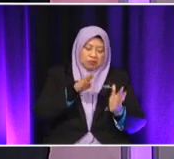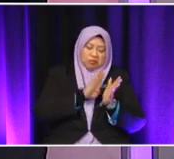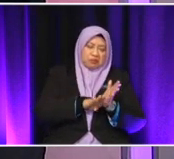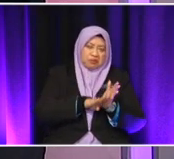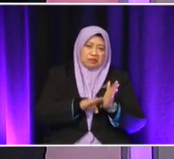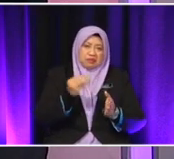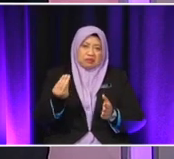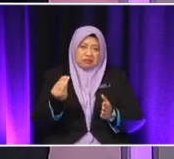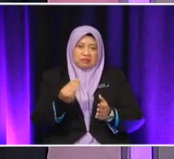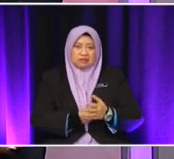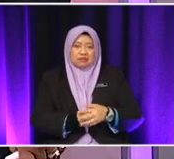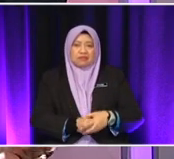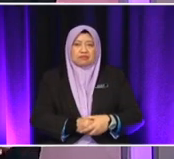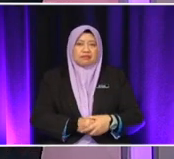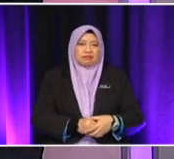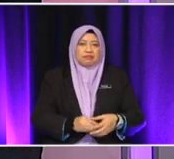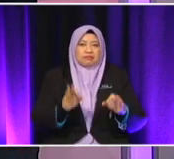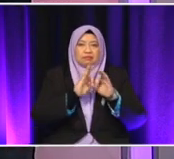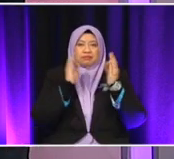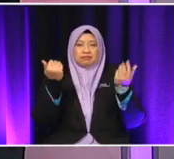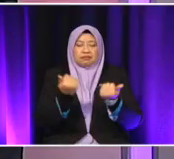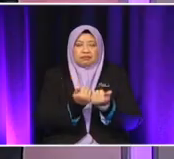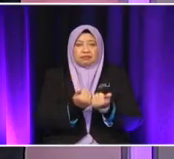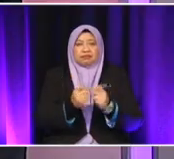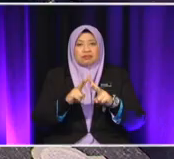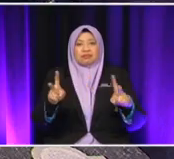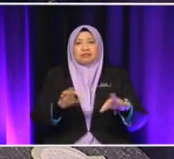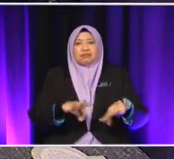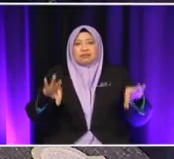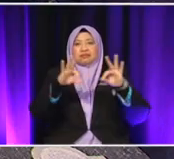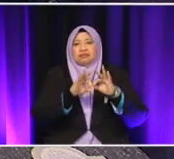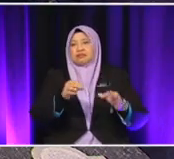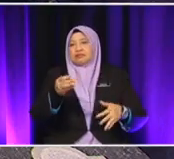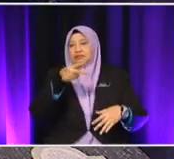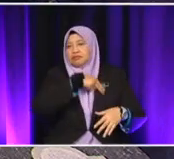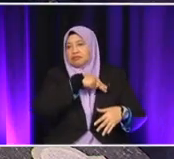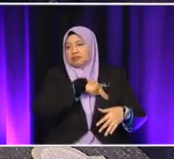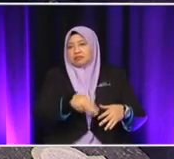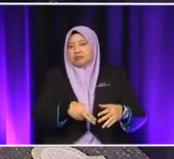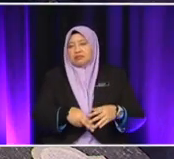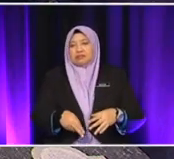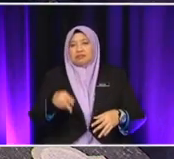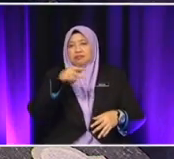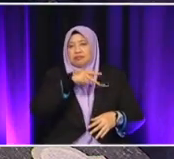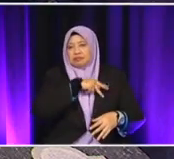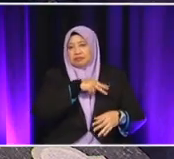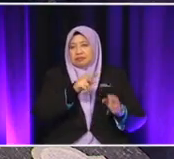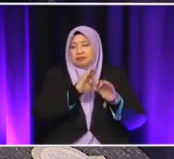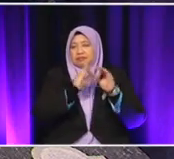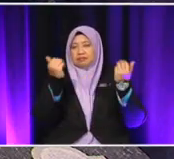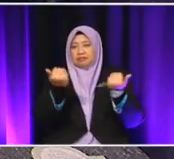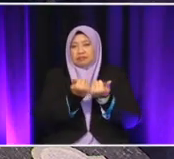mengecil sudah pasti Firma mementingkan keuntungan apabila mementingkan keuntungan Firma akan